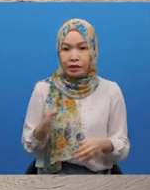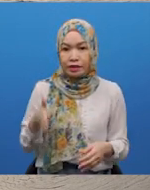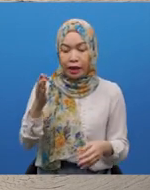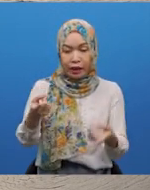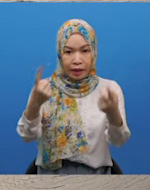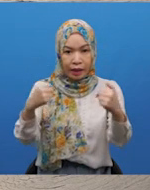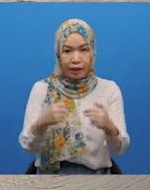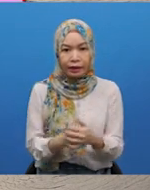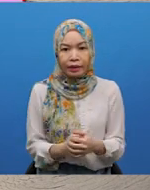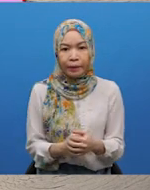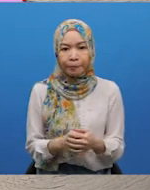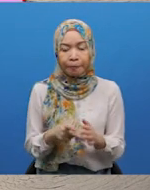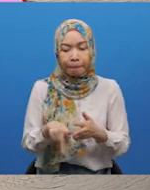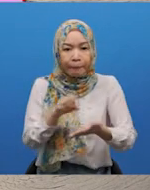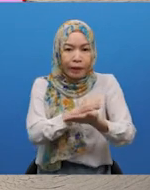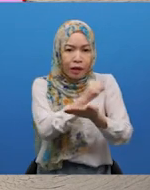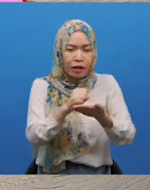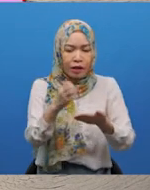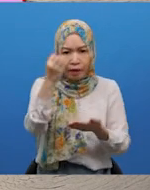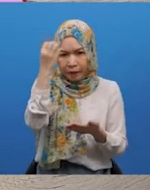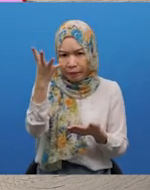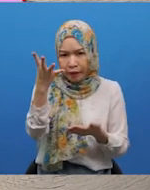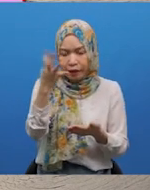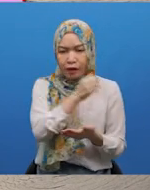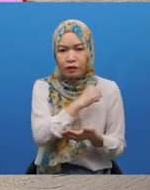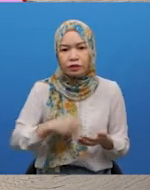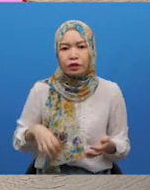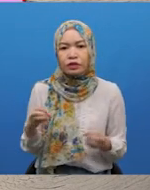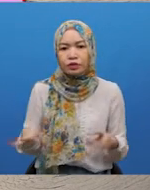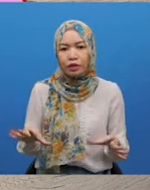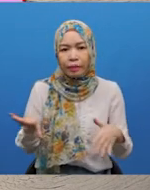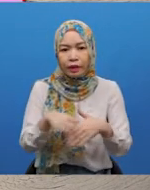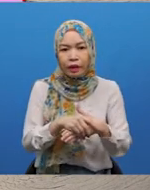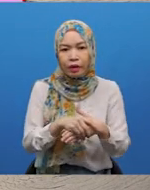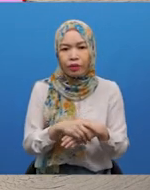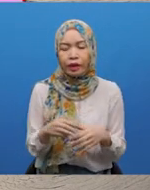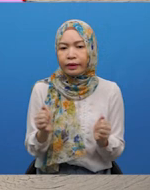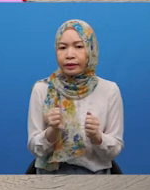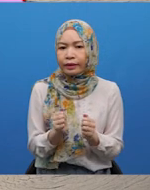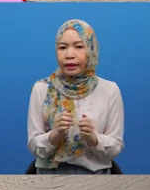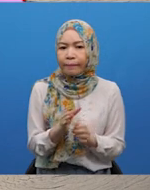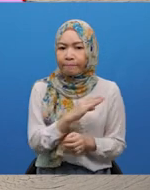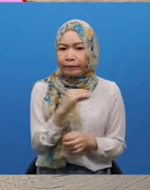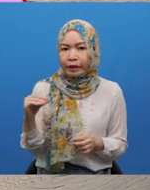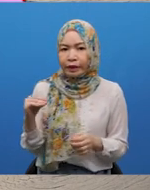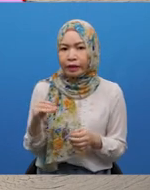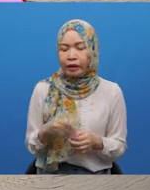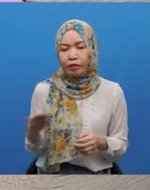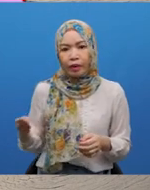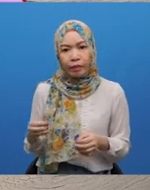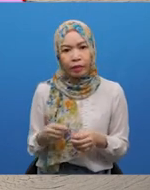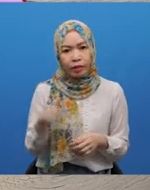Penyair memberitahu bahawa Sultan telah berkahwin dan beberapa bulan kemudian hamillah